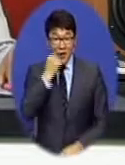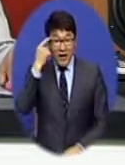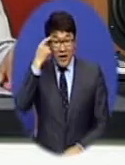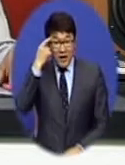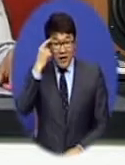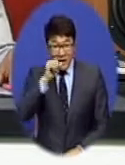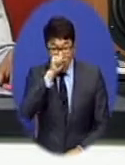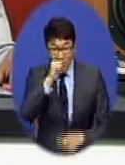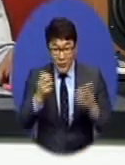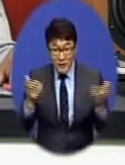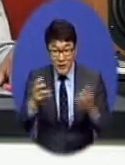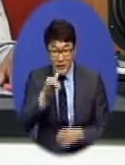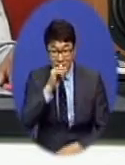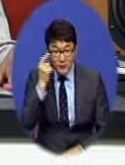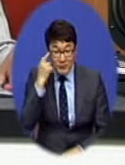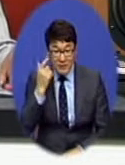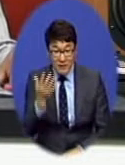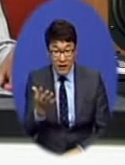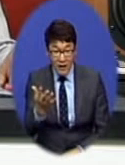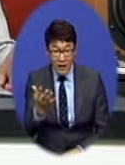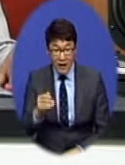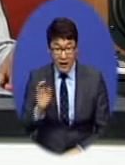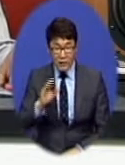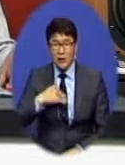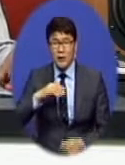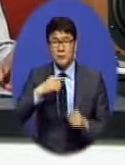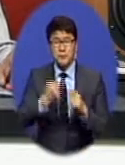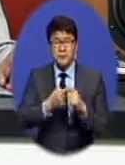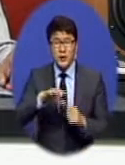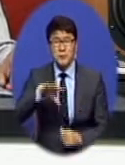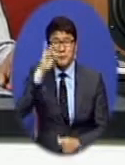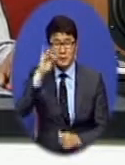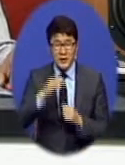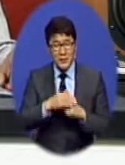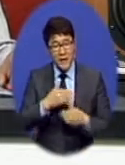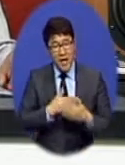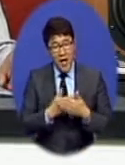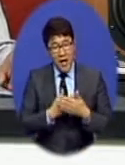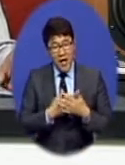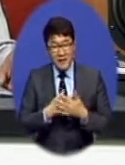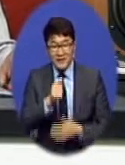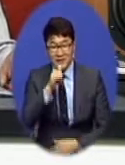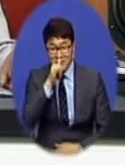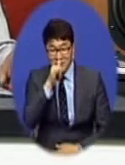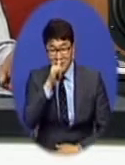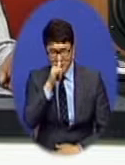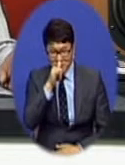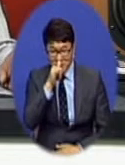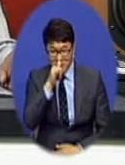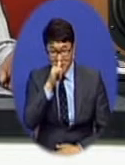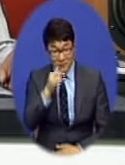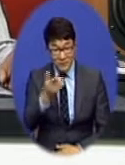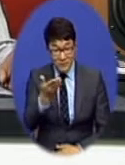반갑습니다. 좋은 일 있으세요? 아니요, 처음이라. 아, 네. 떨리기도 하고. 네. 네. 네.